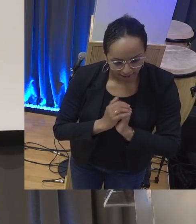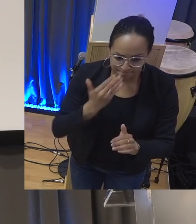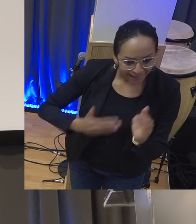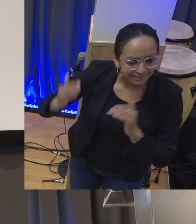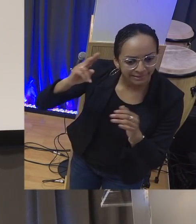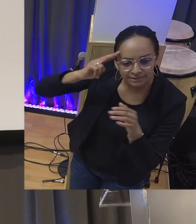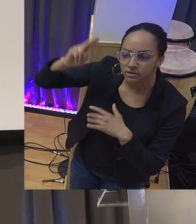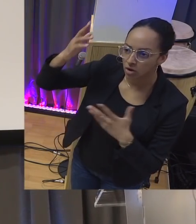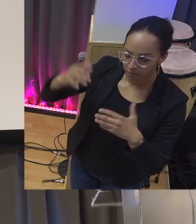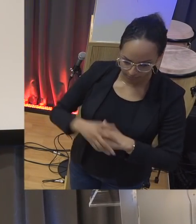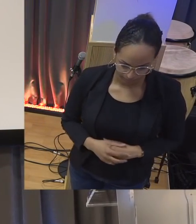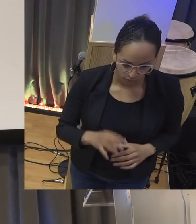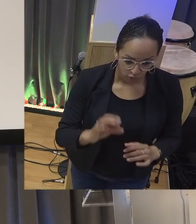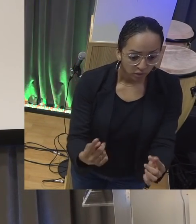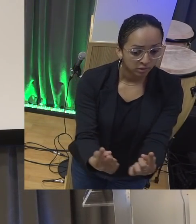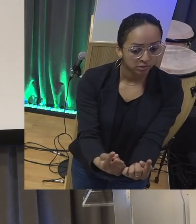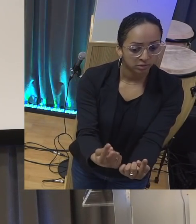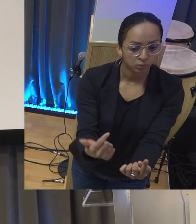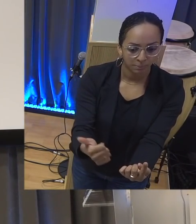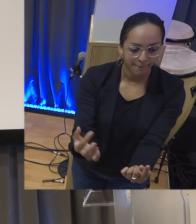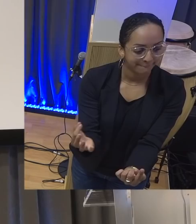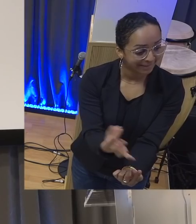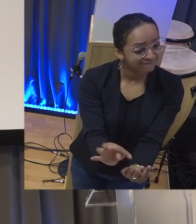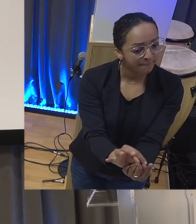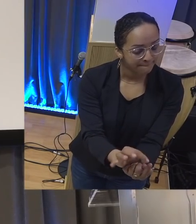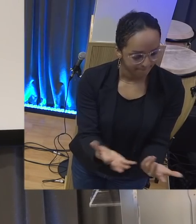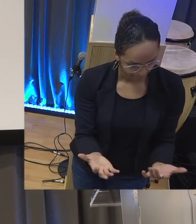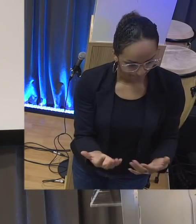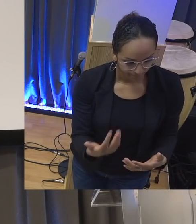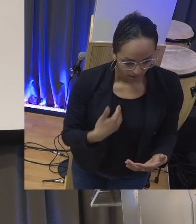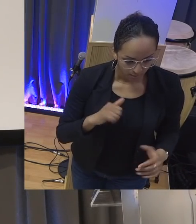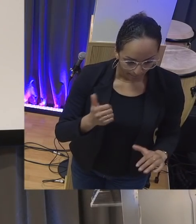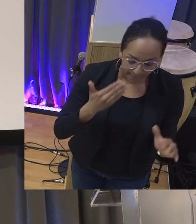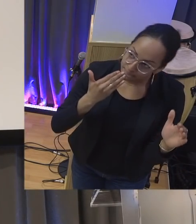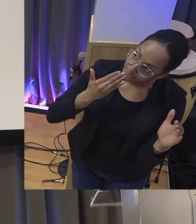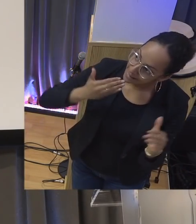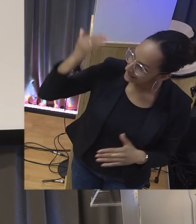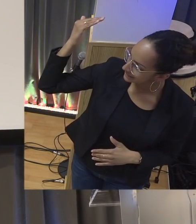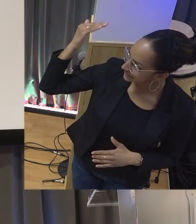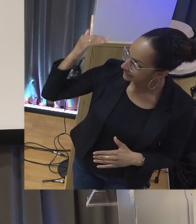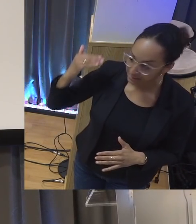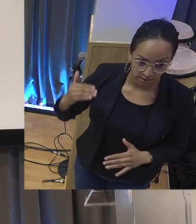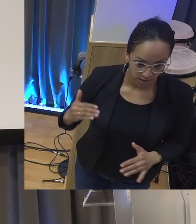Et le mari dit à son épouse, chérie, je rends grâce. Et sa femme, elle lui dit,